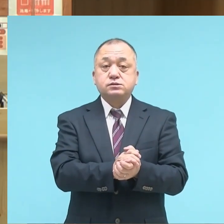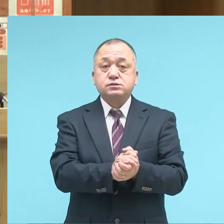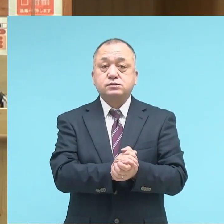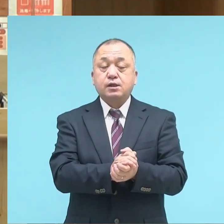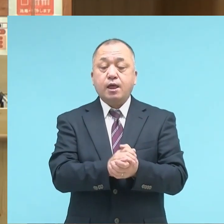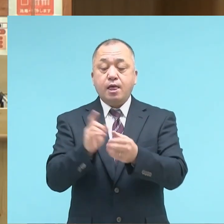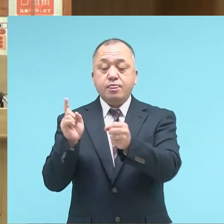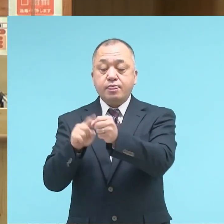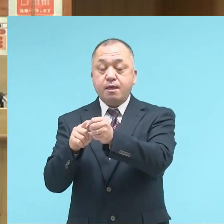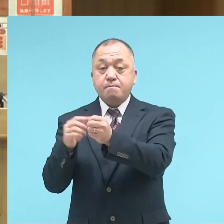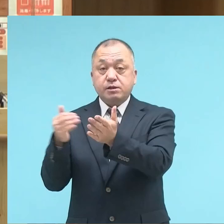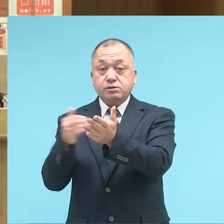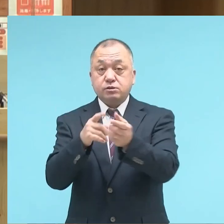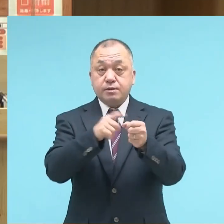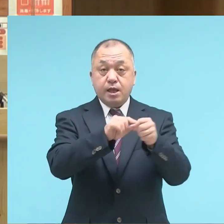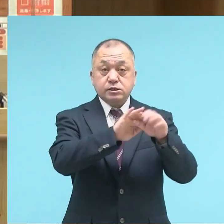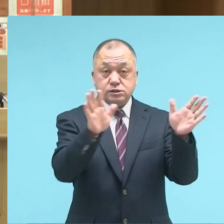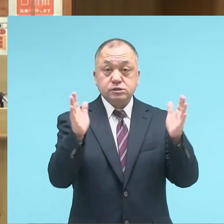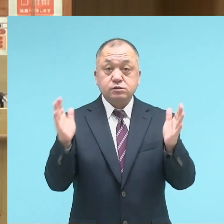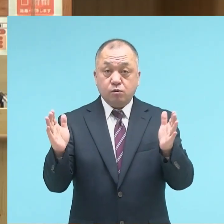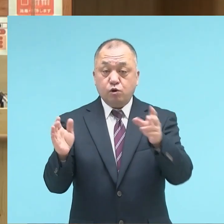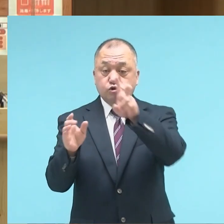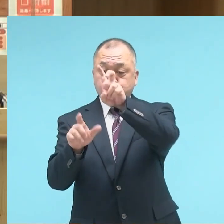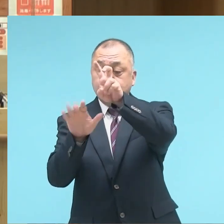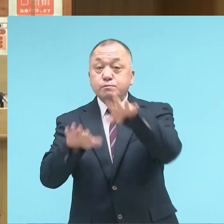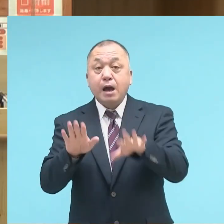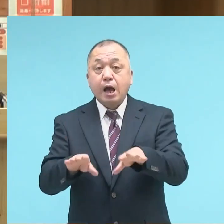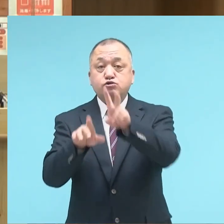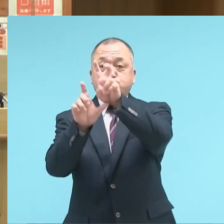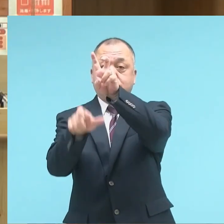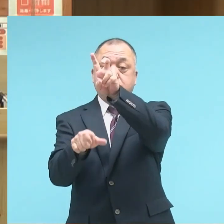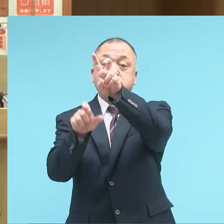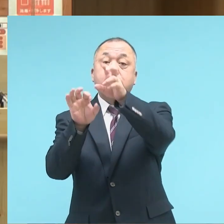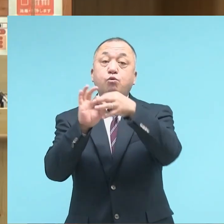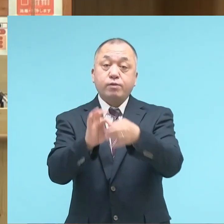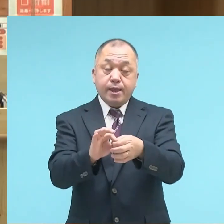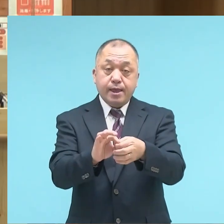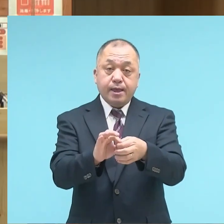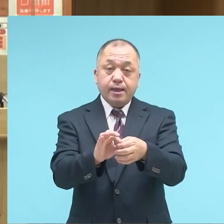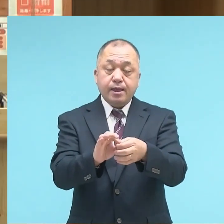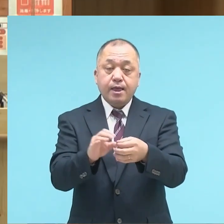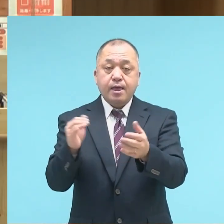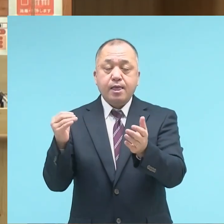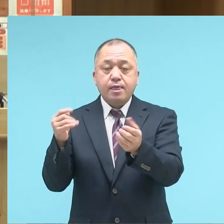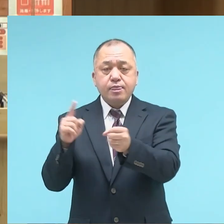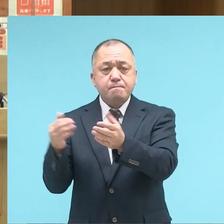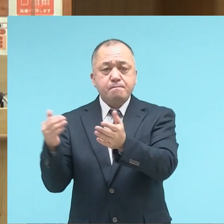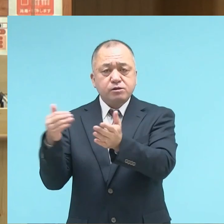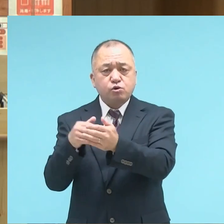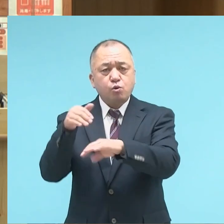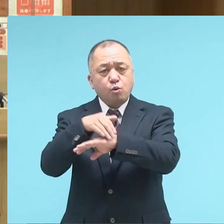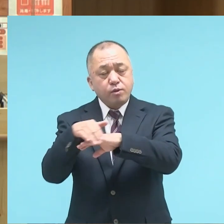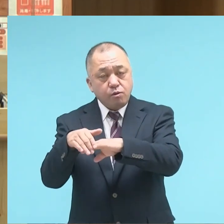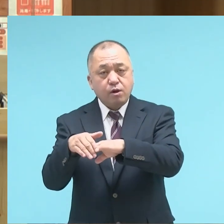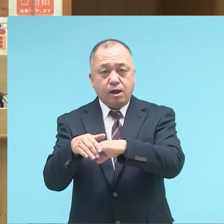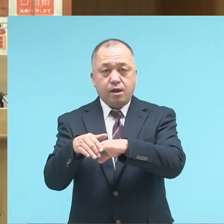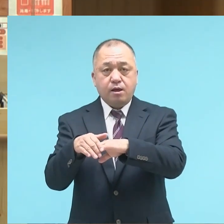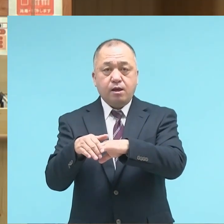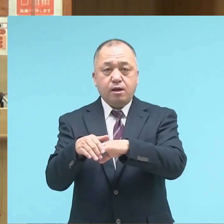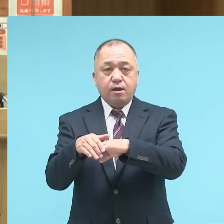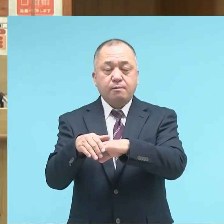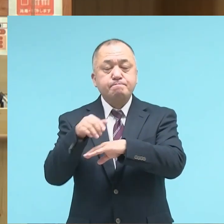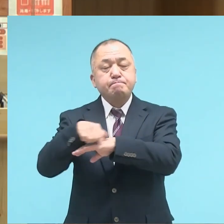ども、この年末年始もう12月でありますので、もう年末のご予定ですとか、いろんなもの